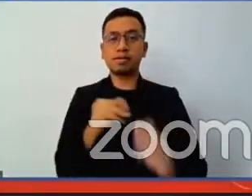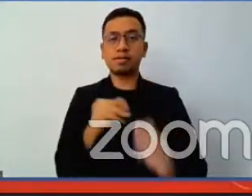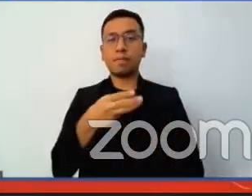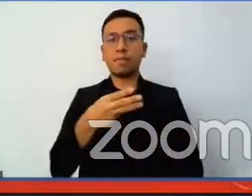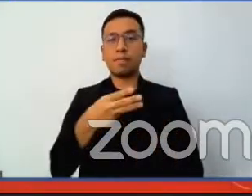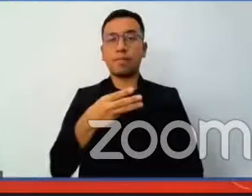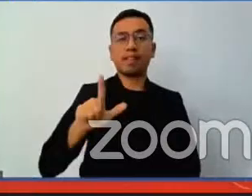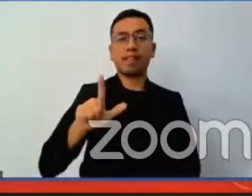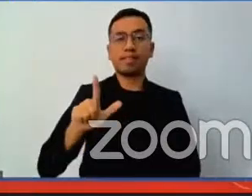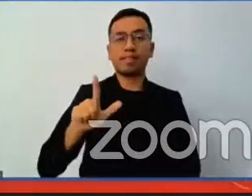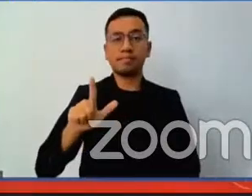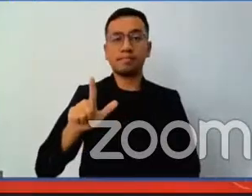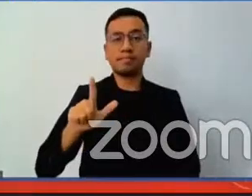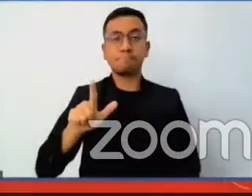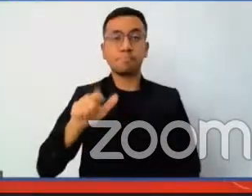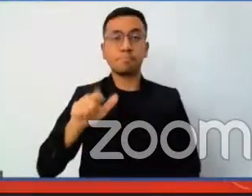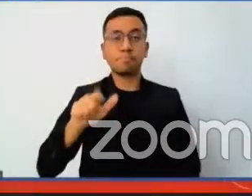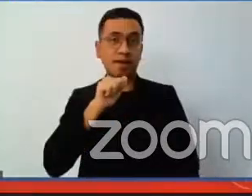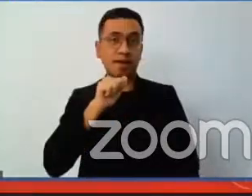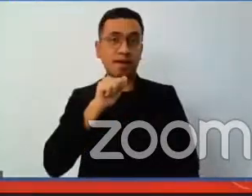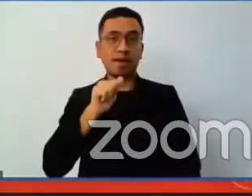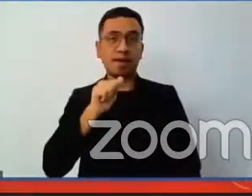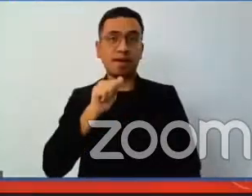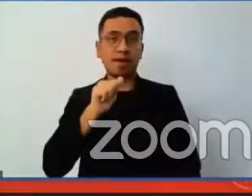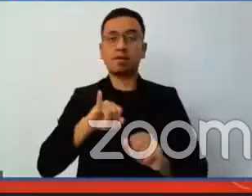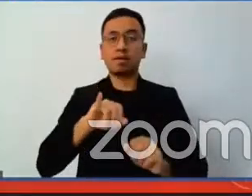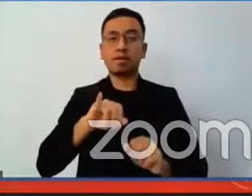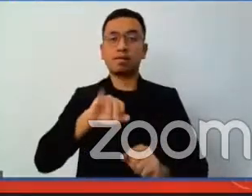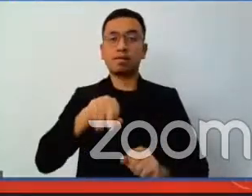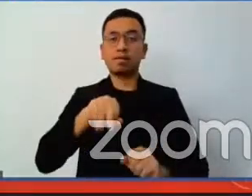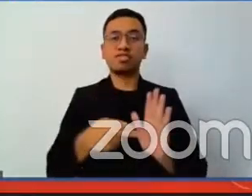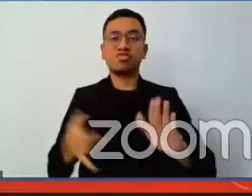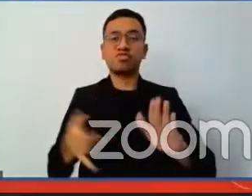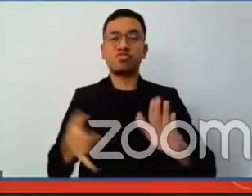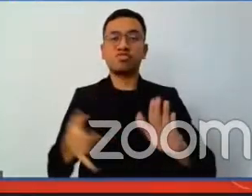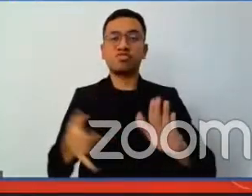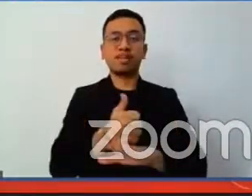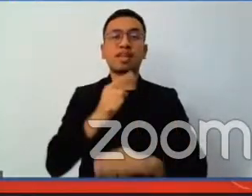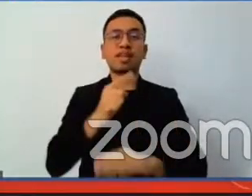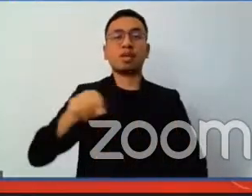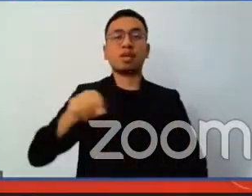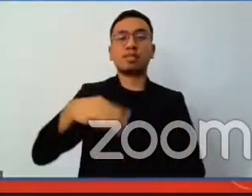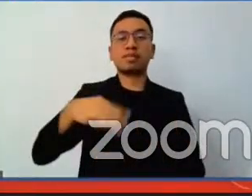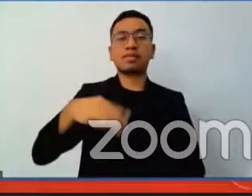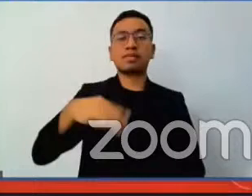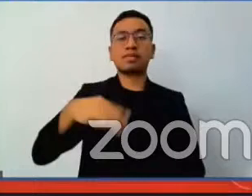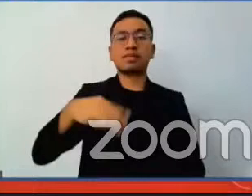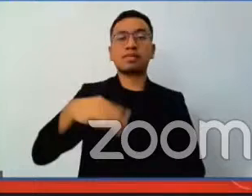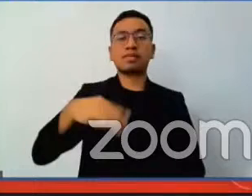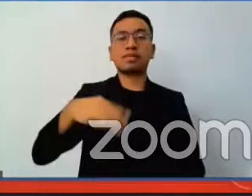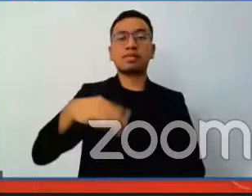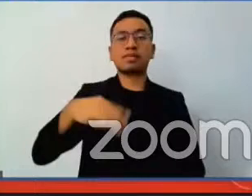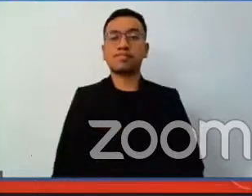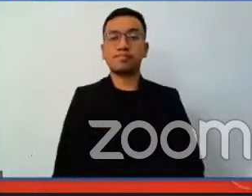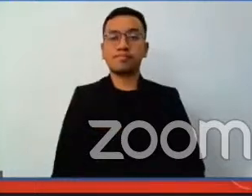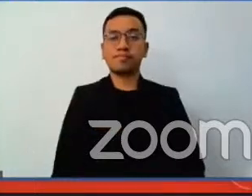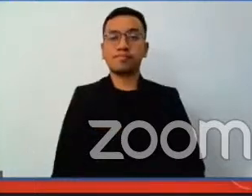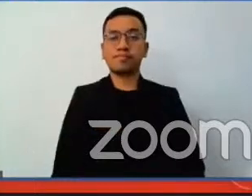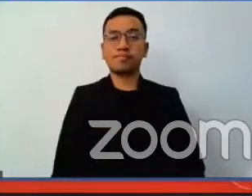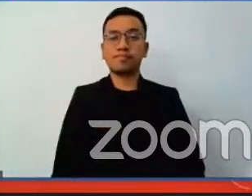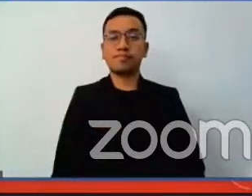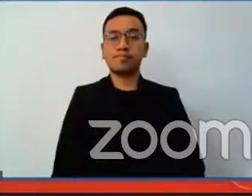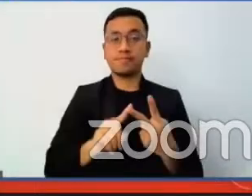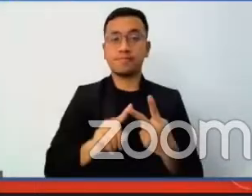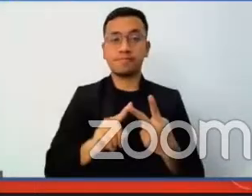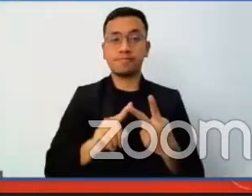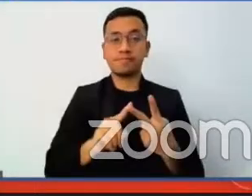BSC. Beliau adalah sebagai Dirjen Aptika Kemkon Info. Dan kedua akan